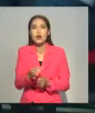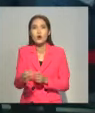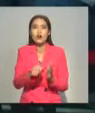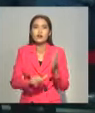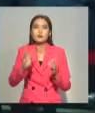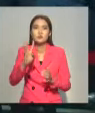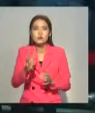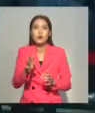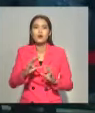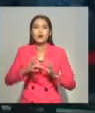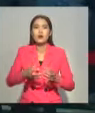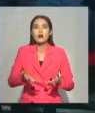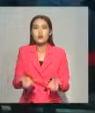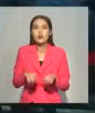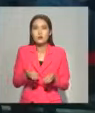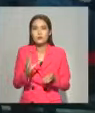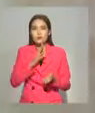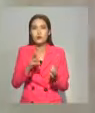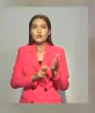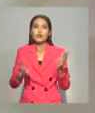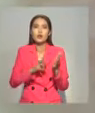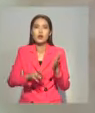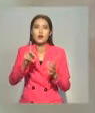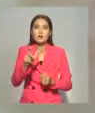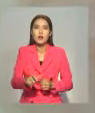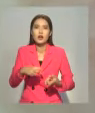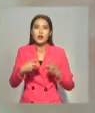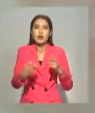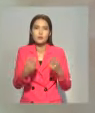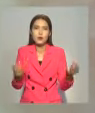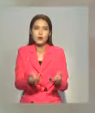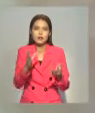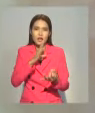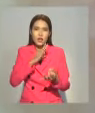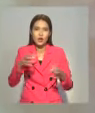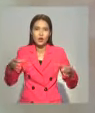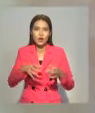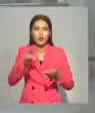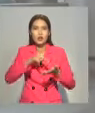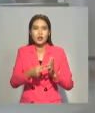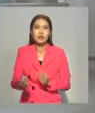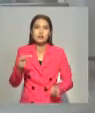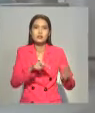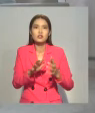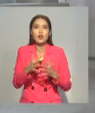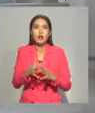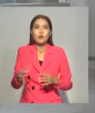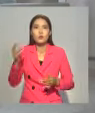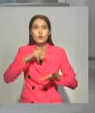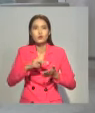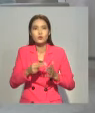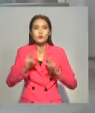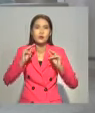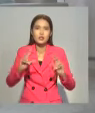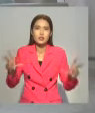64 мобильдік қоғамдық қабылда өтіп, 891 азаматтың мәселесі қаралған. Партия өкіметпен бірлесіп ауыл аманаты жобасында